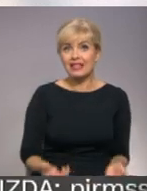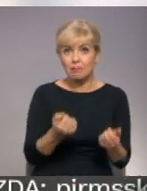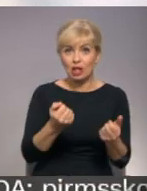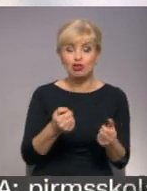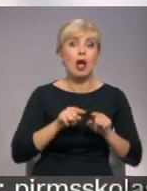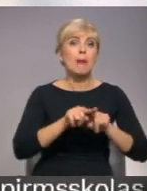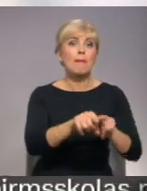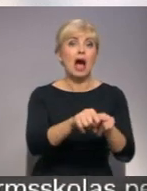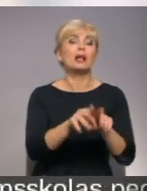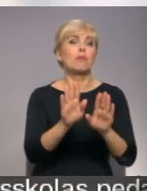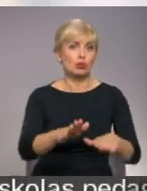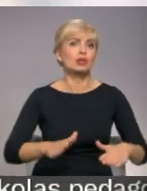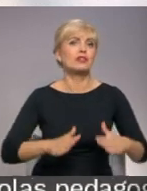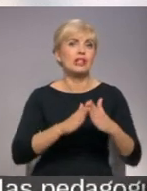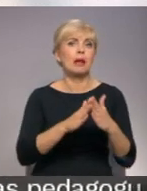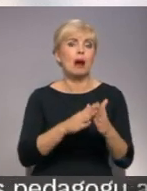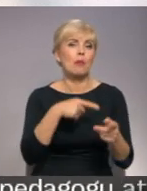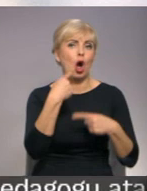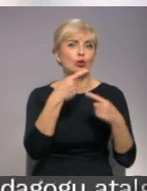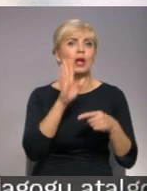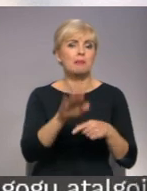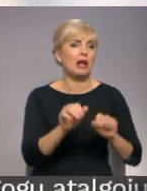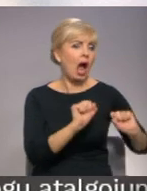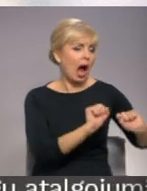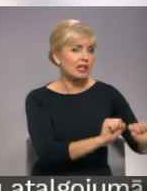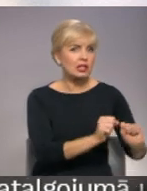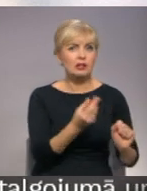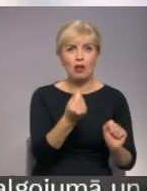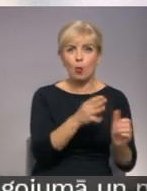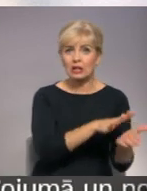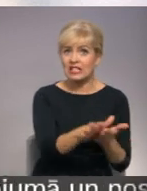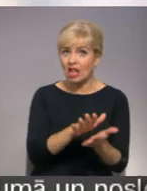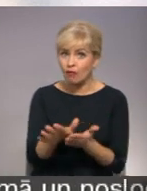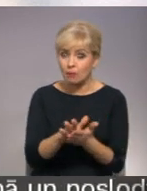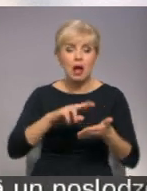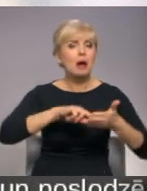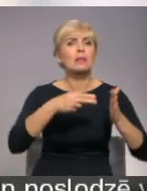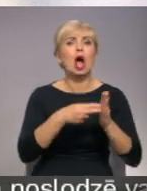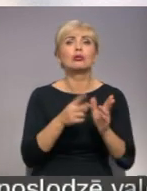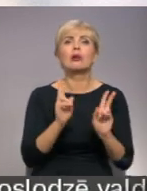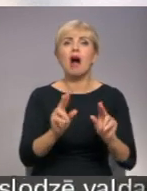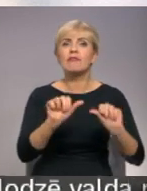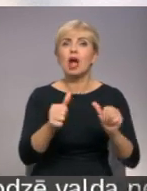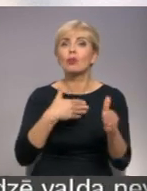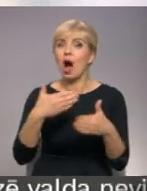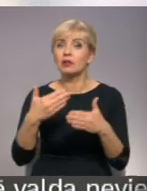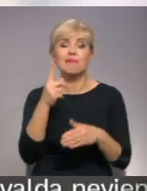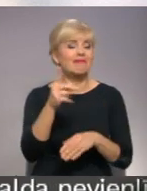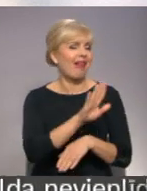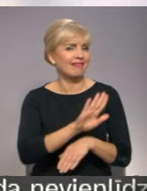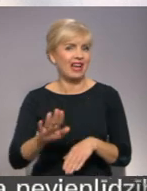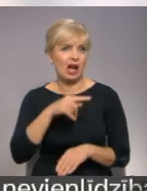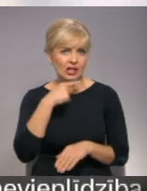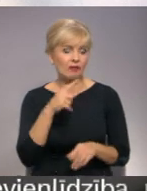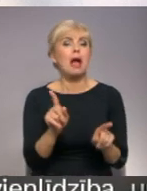šīm svinībām tiks runāts arī par aizsardzības izdevumiem un plānošanu, par to, kā veidot attiecības ne tikai ar Krieviju, bet arī